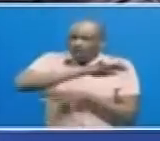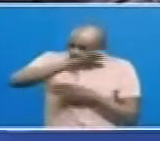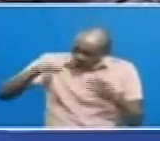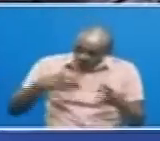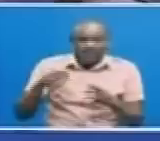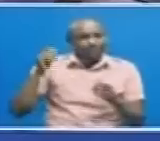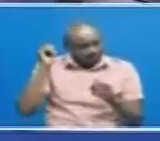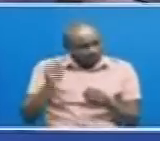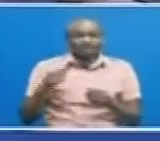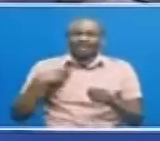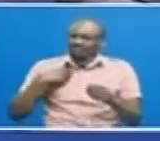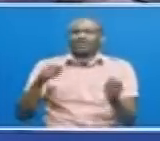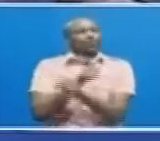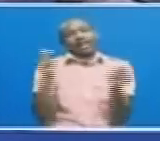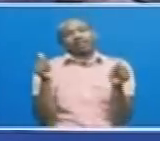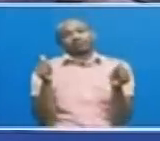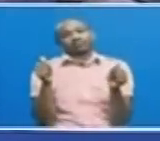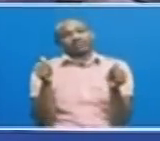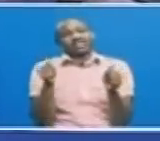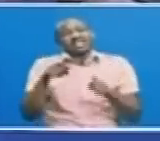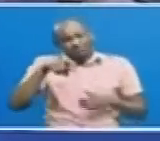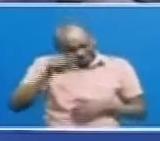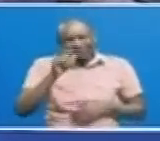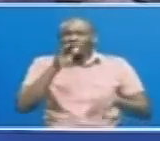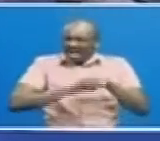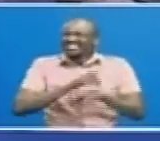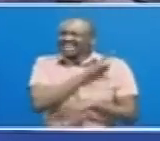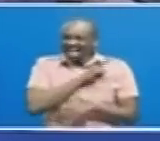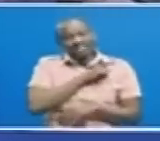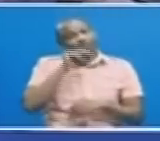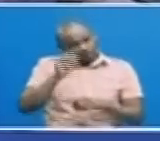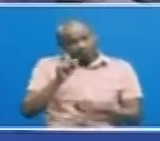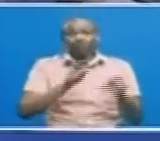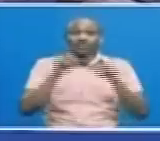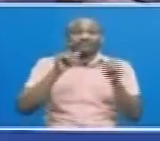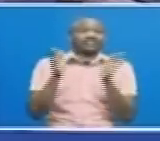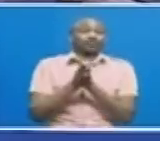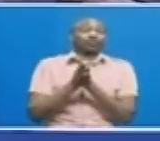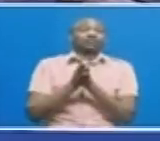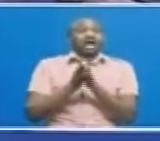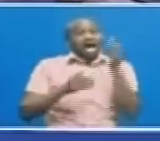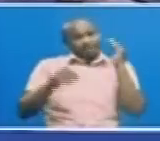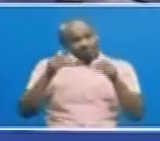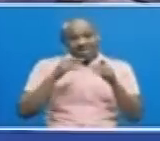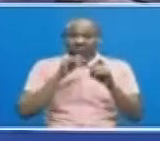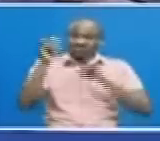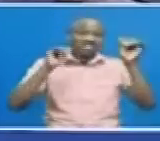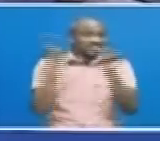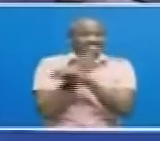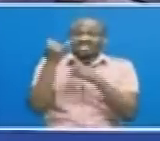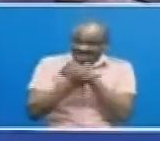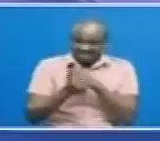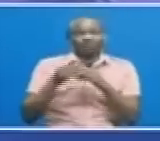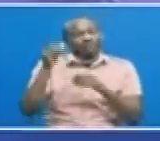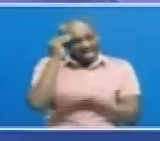ziwe mobile za zote. Anakiri kuwa alibahatika kupata nafasi ya kusafiri ngambo kuendeleza kazi hiyo,